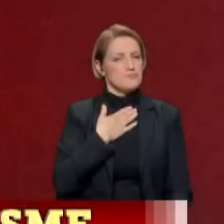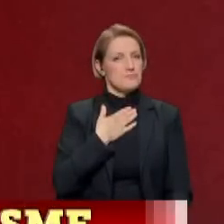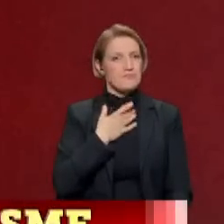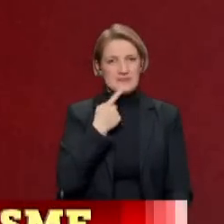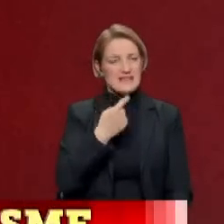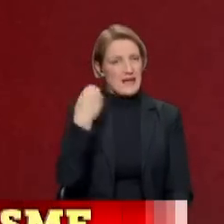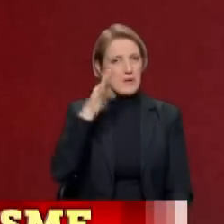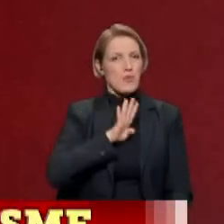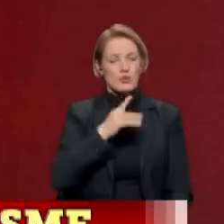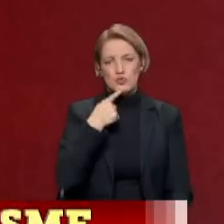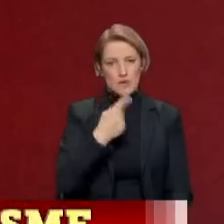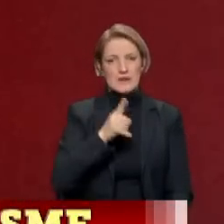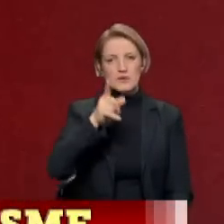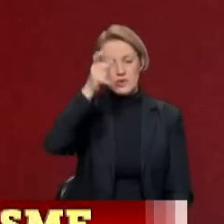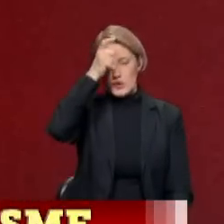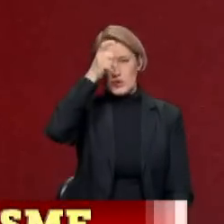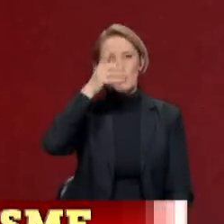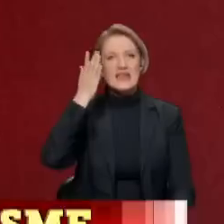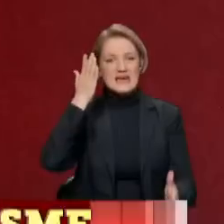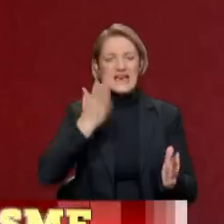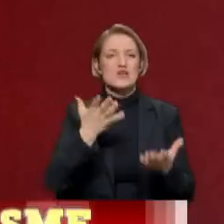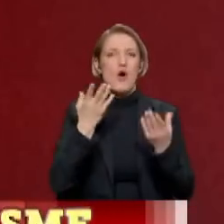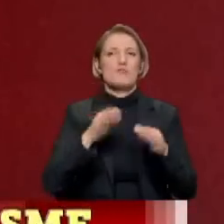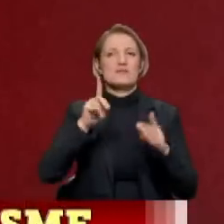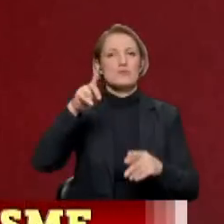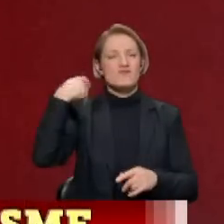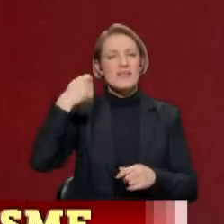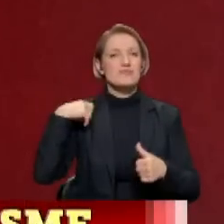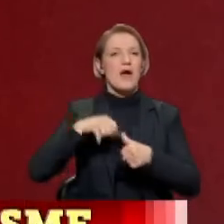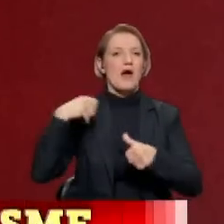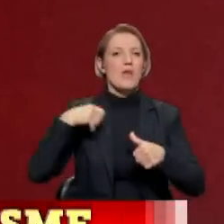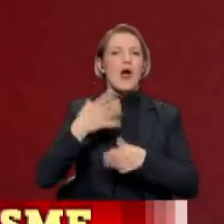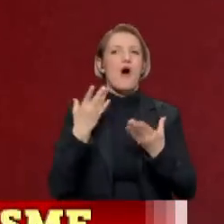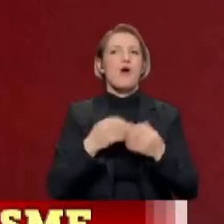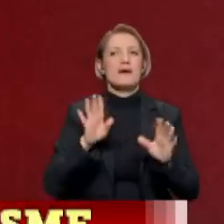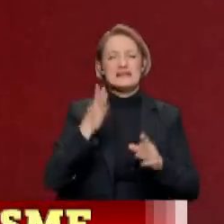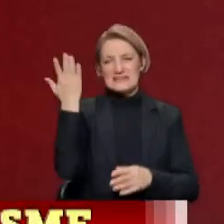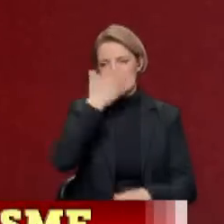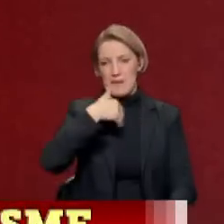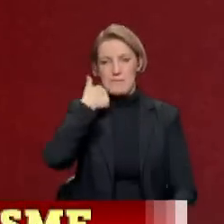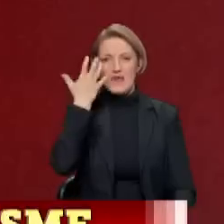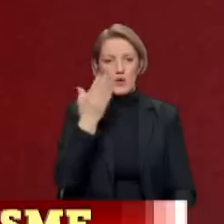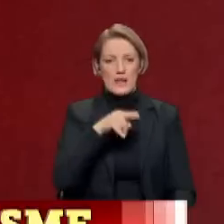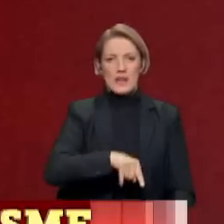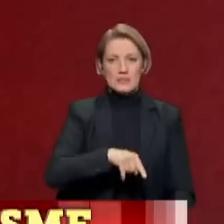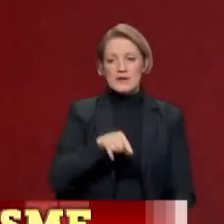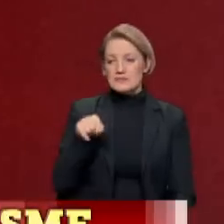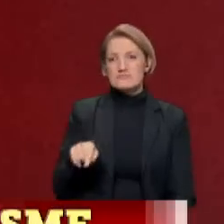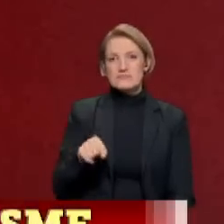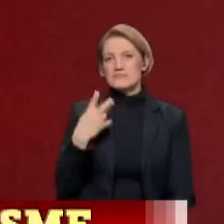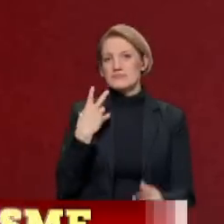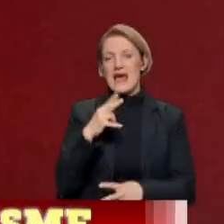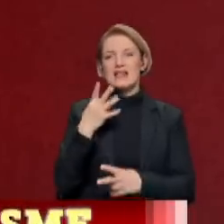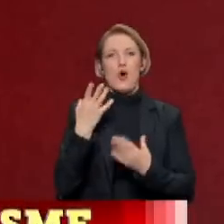dedi. Türk siyaseti buna çok tanık oldu. Keşke olmasa, bu filmler tekrar etmese. Bir zamanlar siyah beyaz olan bu filmler bugün renkli bir şekilde